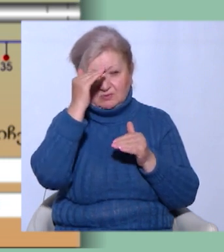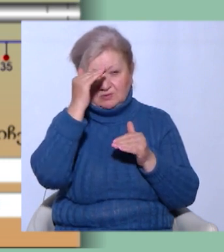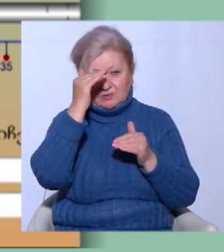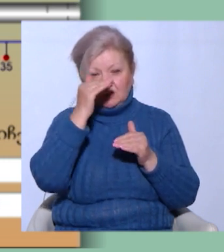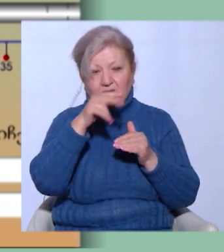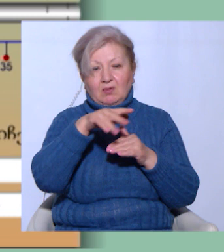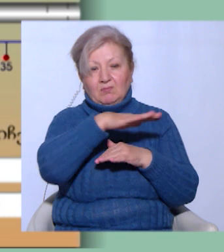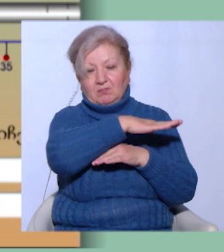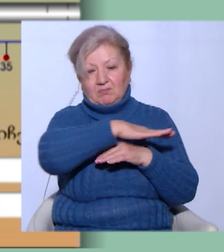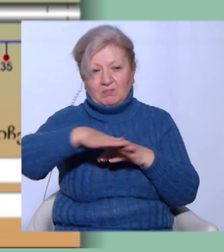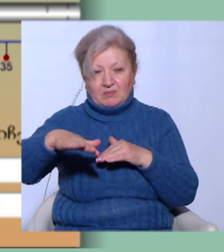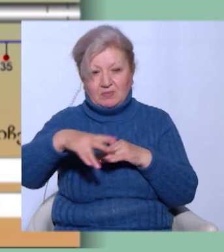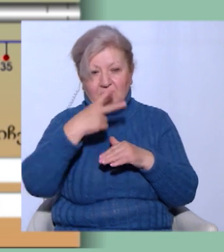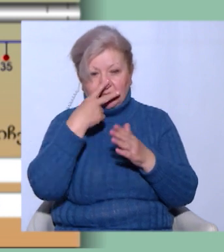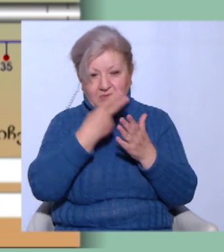ზევითაც